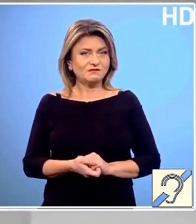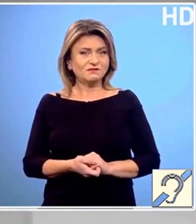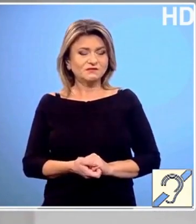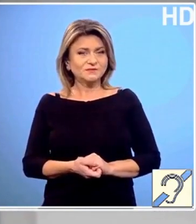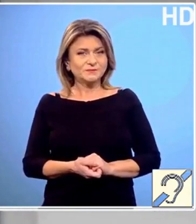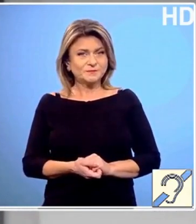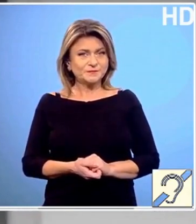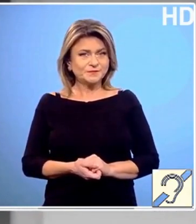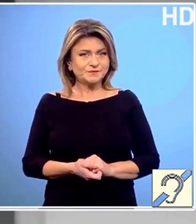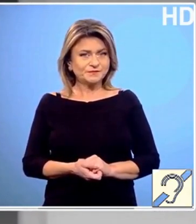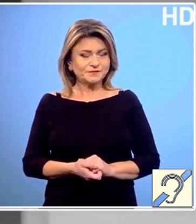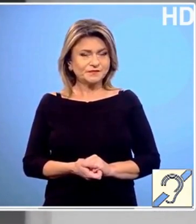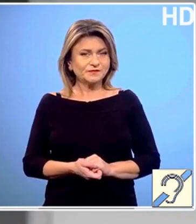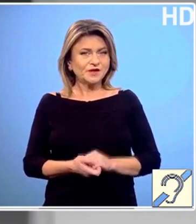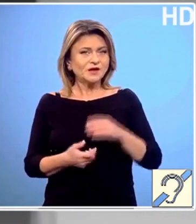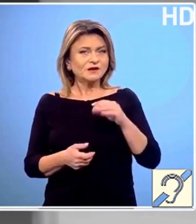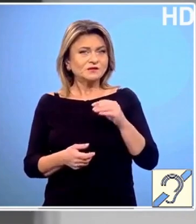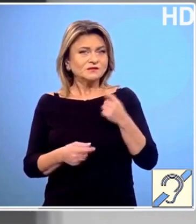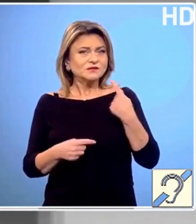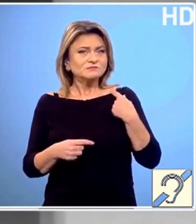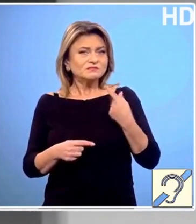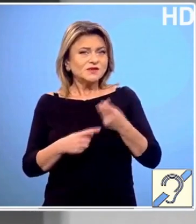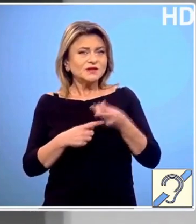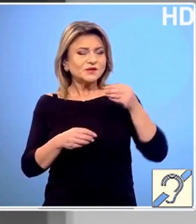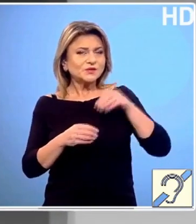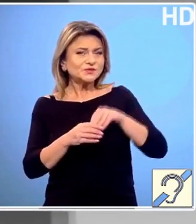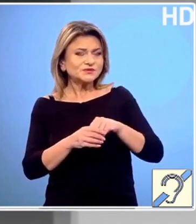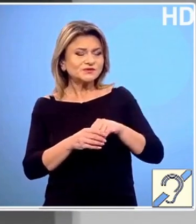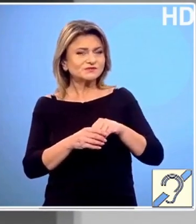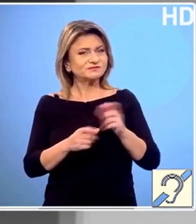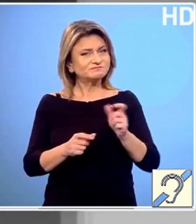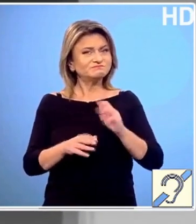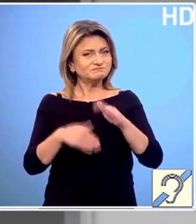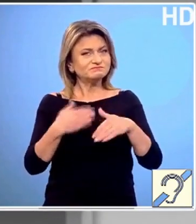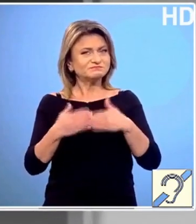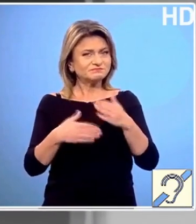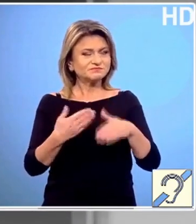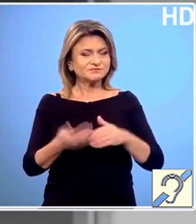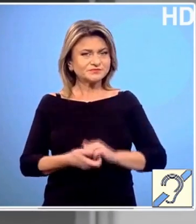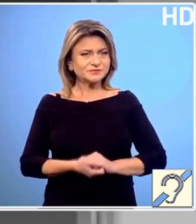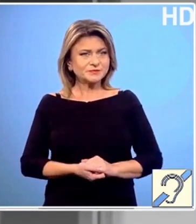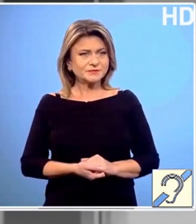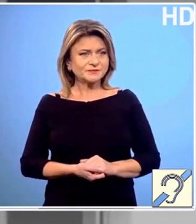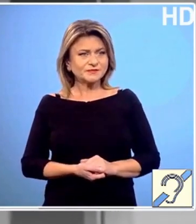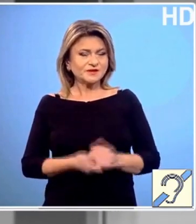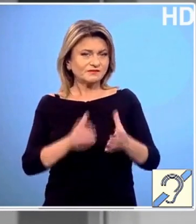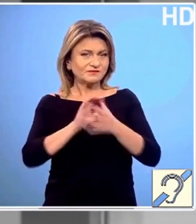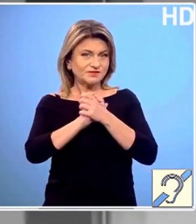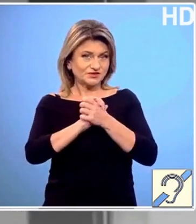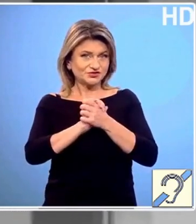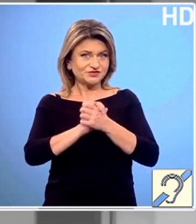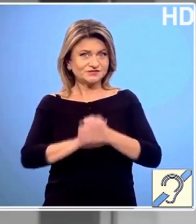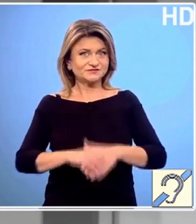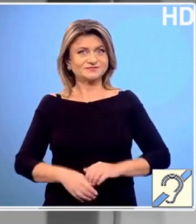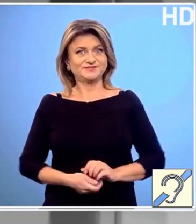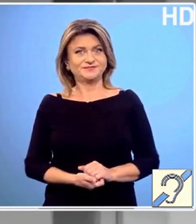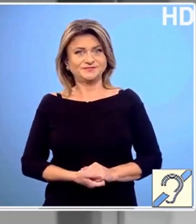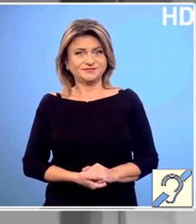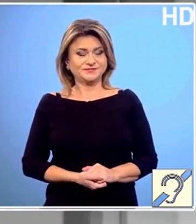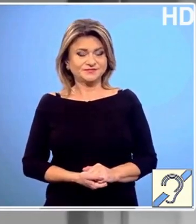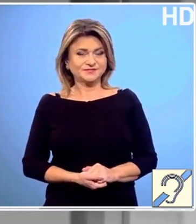mari și inclusiv în cadrul fundației noastre. Vă invitați să participați. Felicitări!